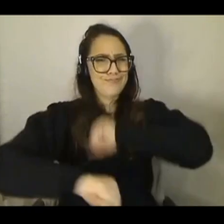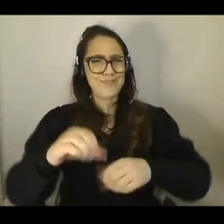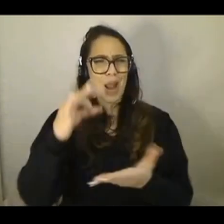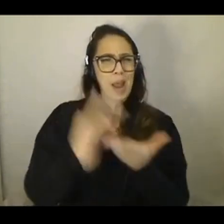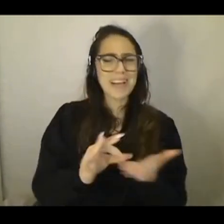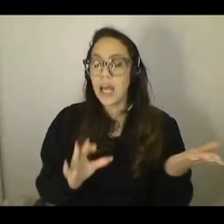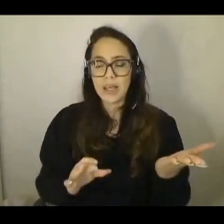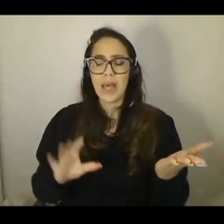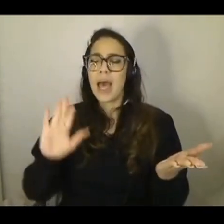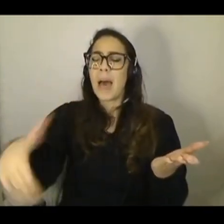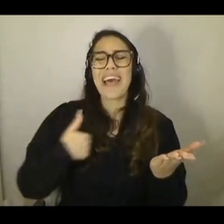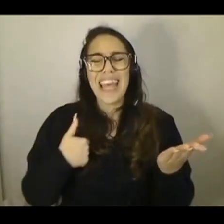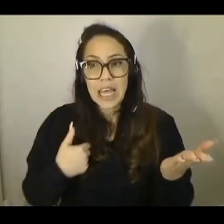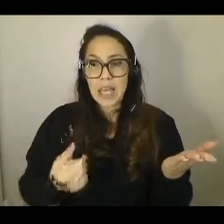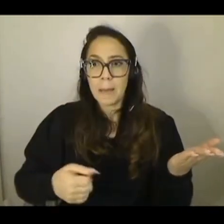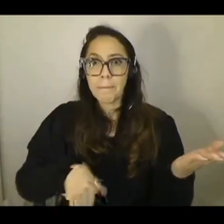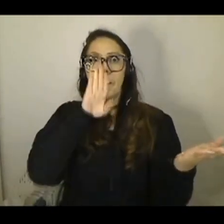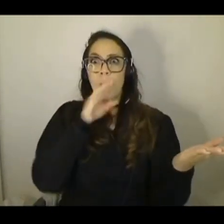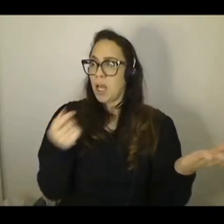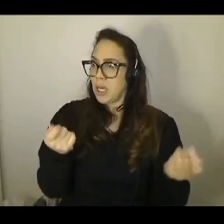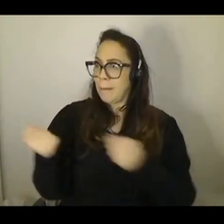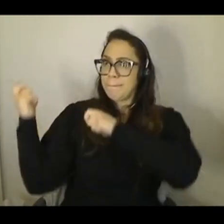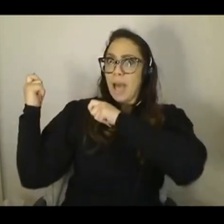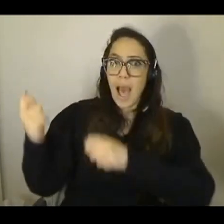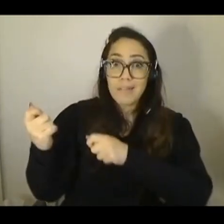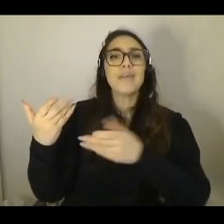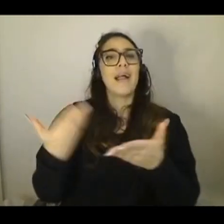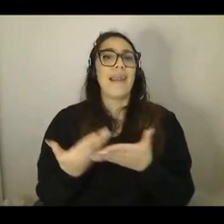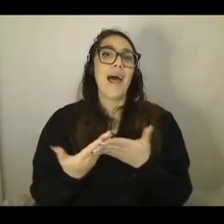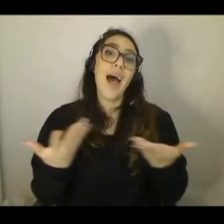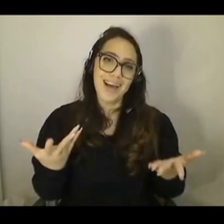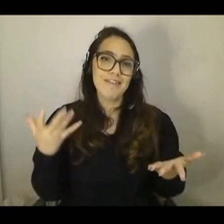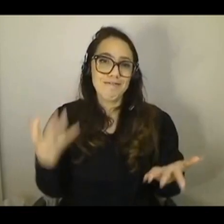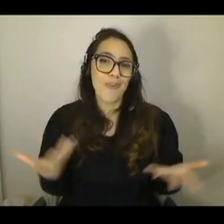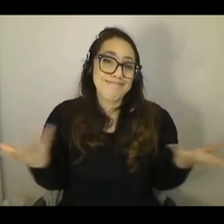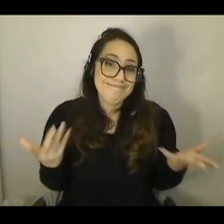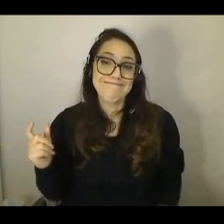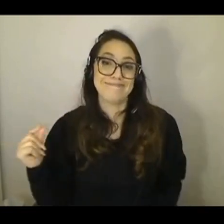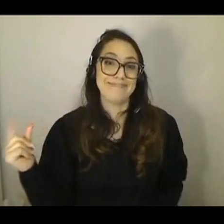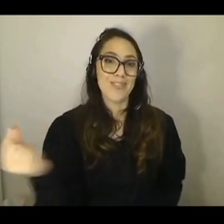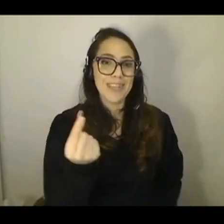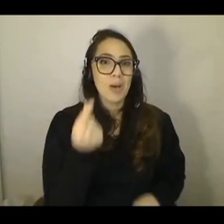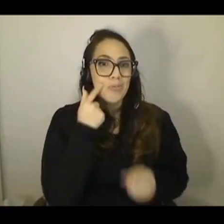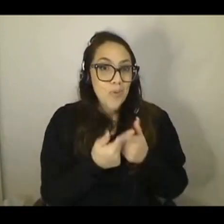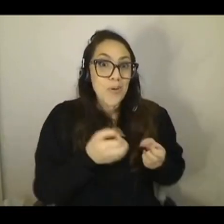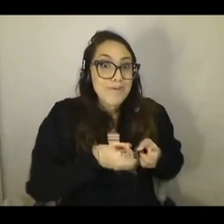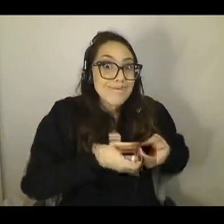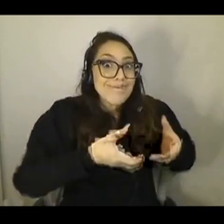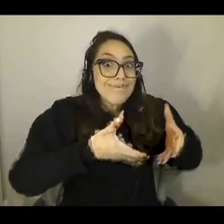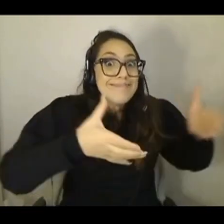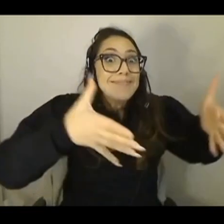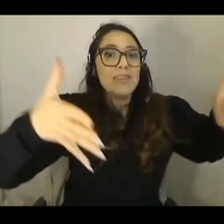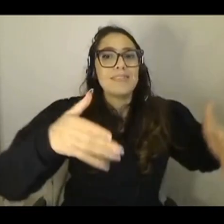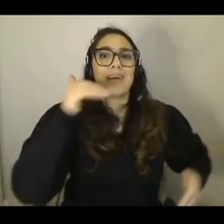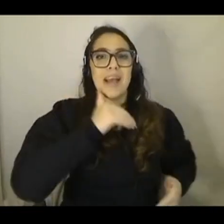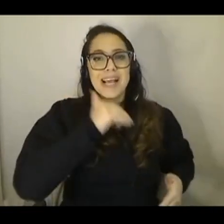voilà, ah oui, quand même, ça coûte cher. Donc aujourd'hui, c'est pour ça qu'on recherche des partenaires pour continuer à développer Very Important Parking le plus rapidement possible,